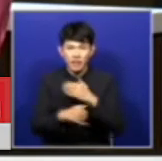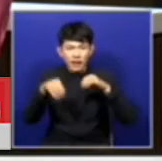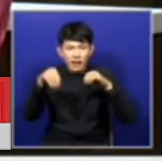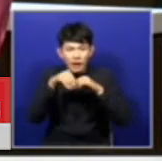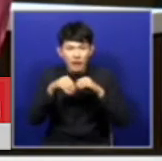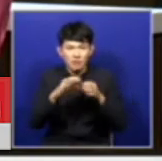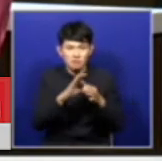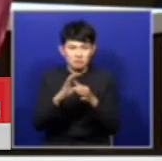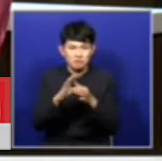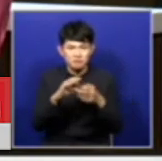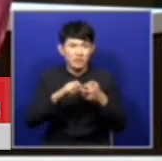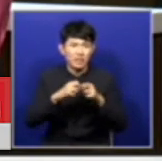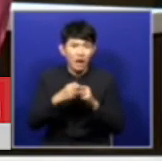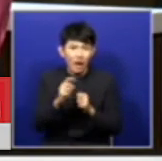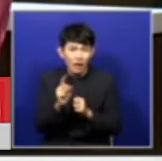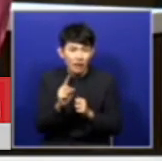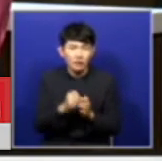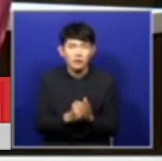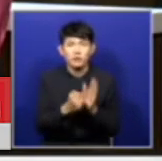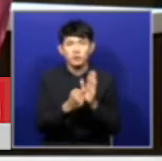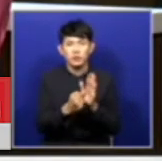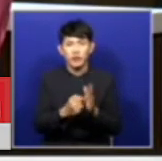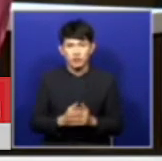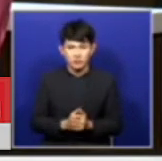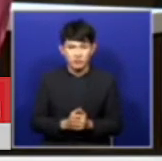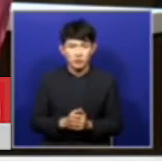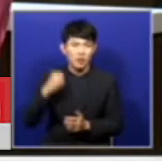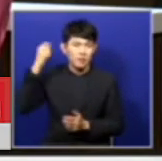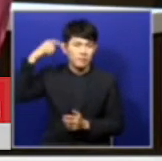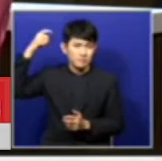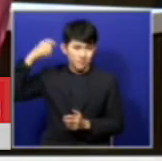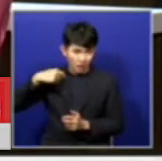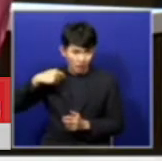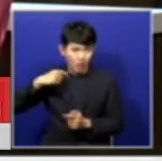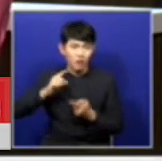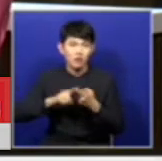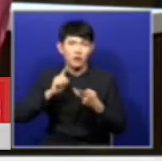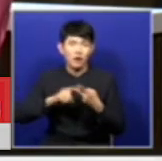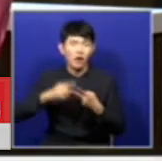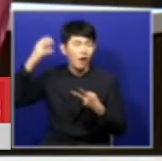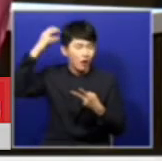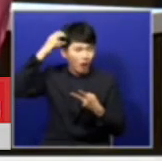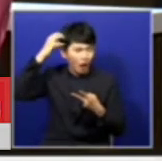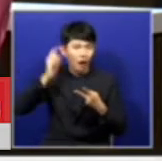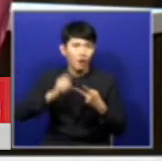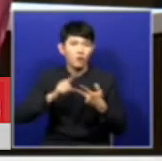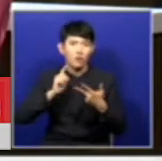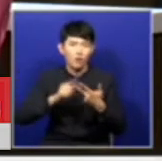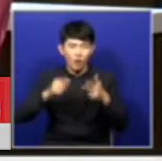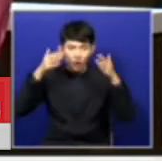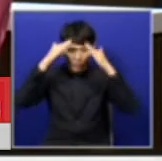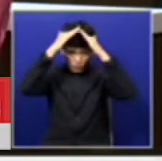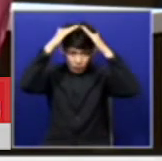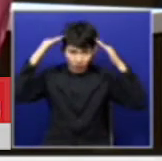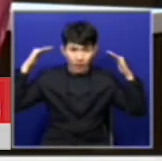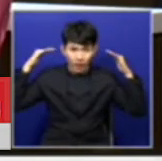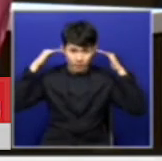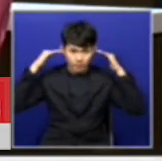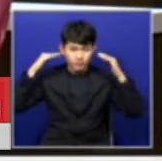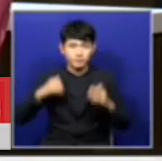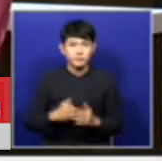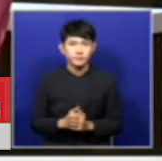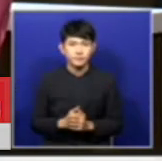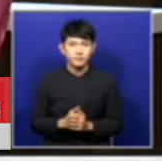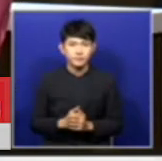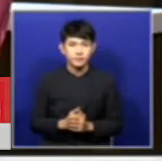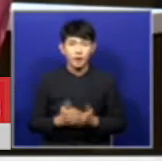องกันในเรื่องนี้ไม่ว่าจะเป็นสหภาพพม่านะครับทางพม่าทางลาวทางเวียดนามนะครับประ